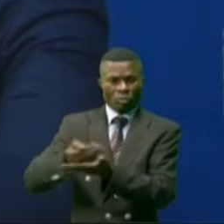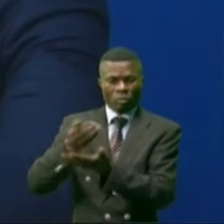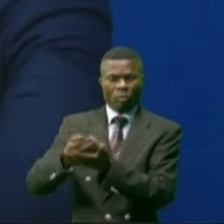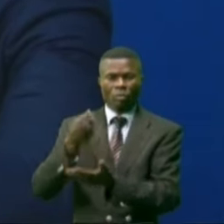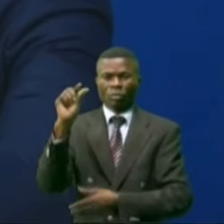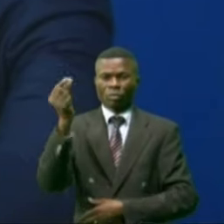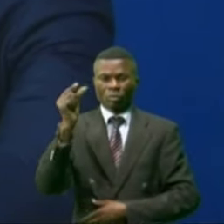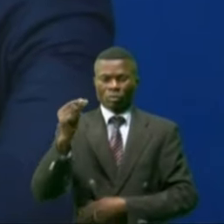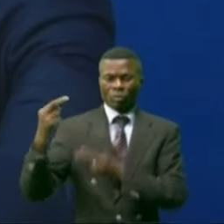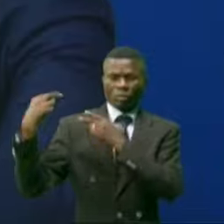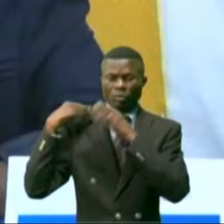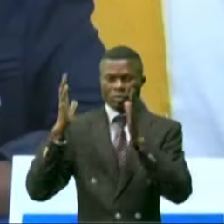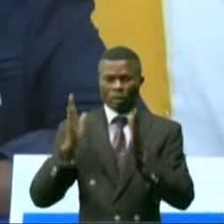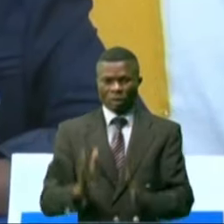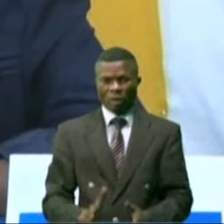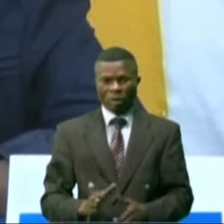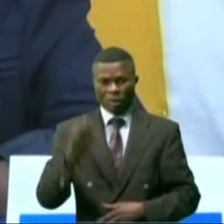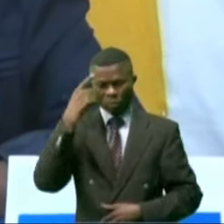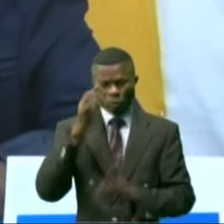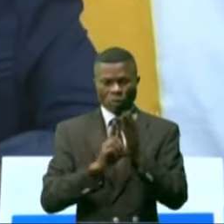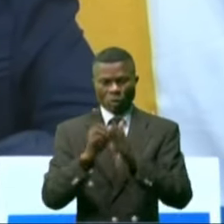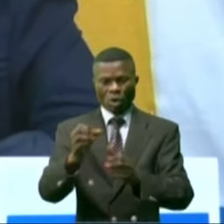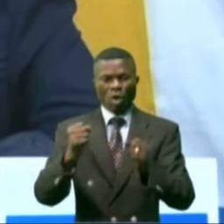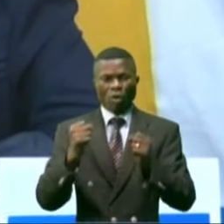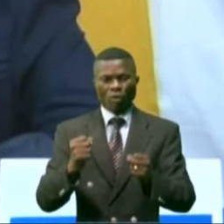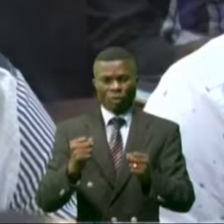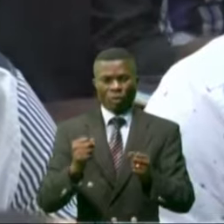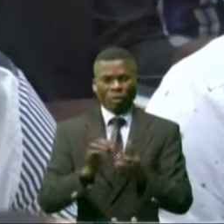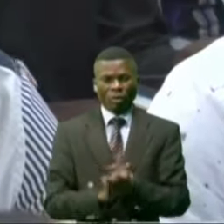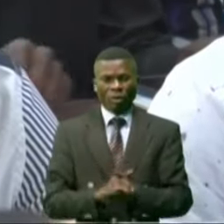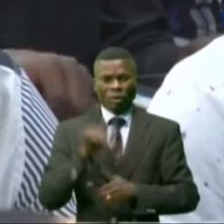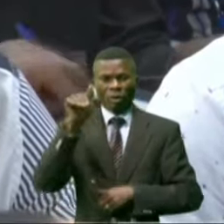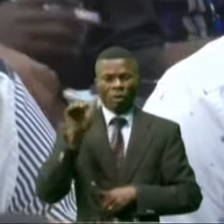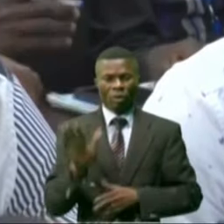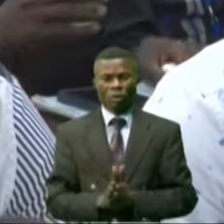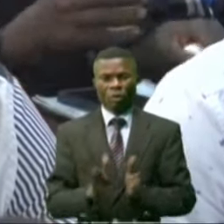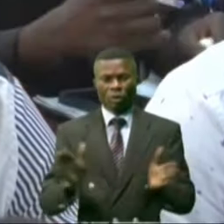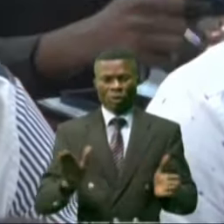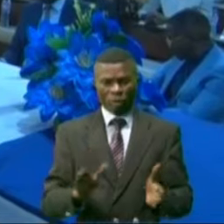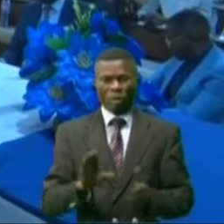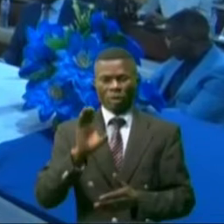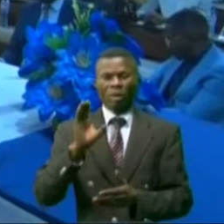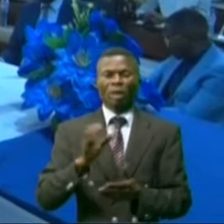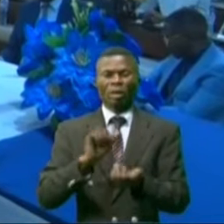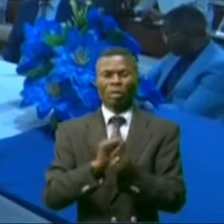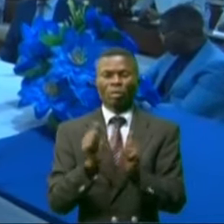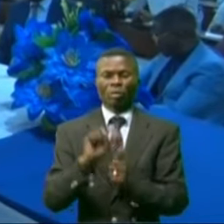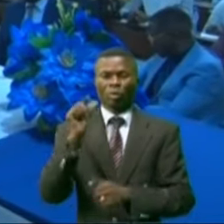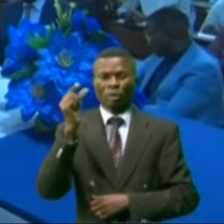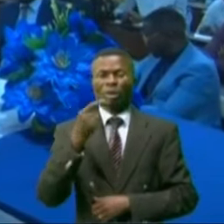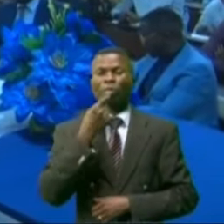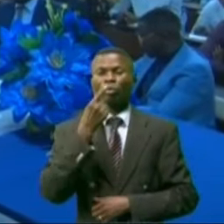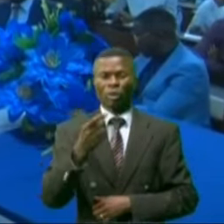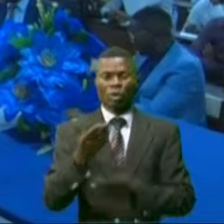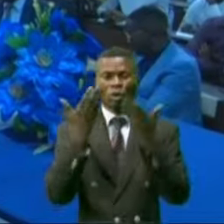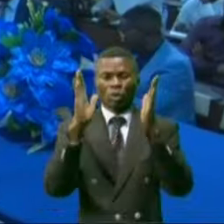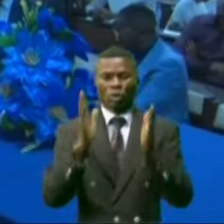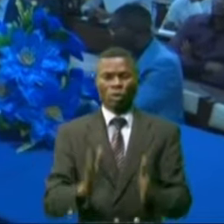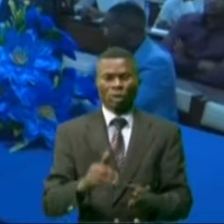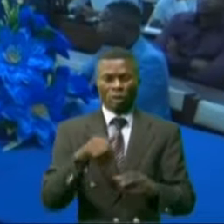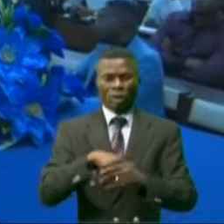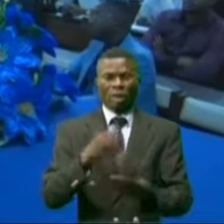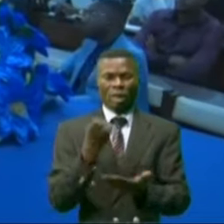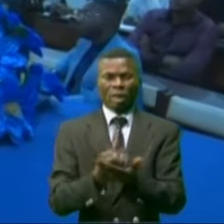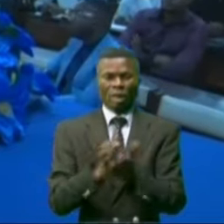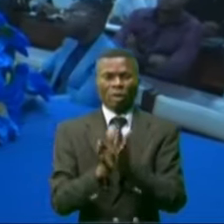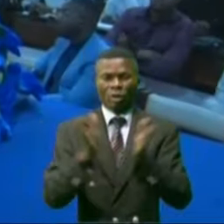minière responsable pour un développement durable. Le directeur général du cadastre minier l'a dit aux étudiants en économie